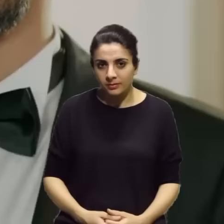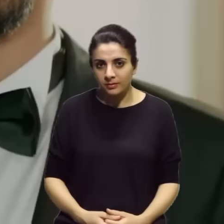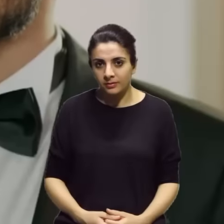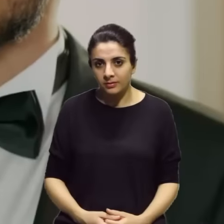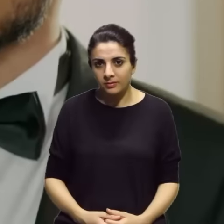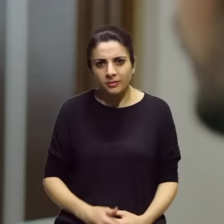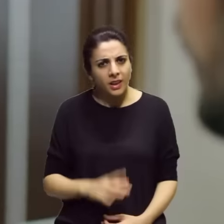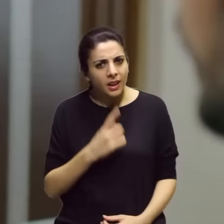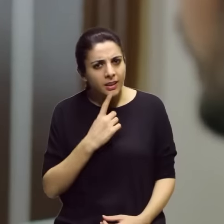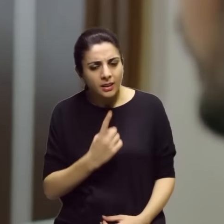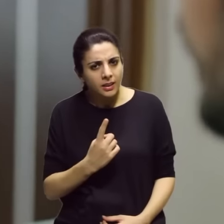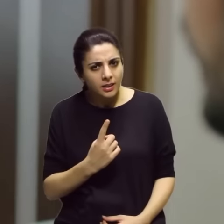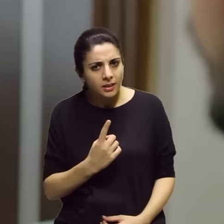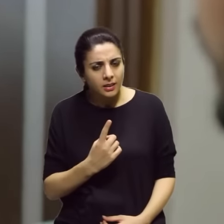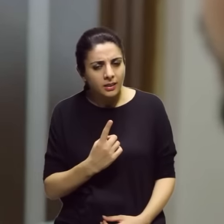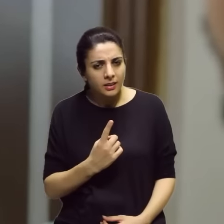Ne dedin?